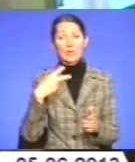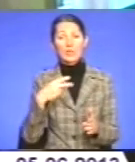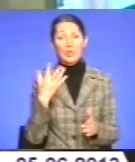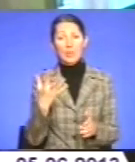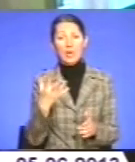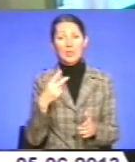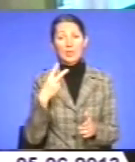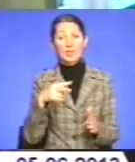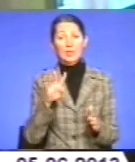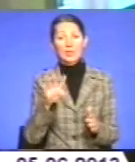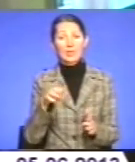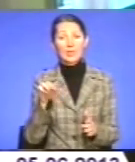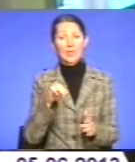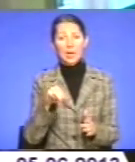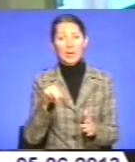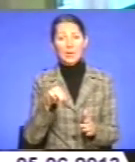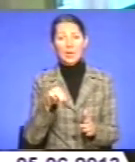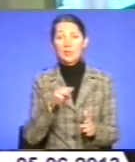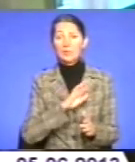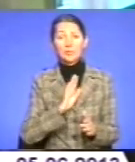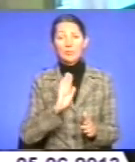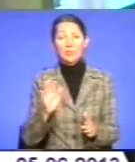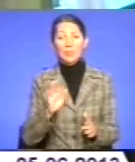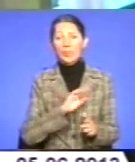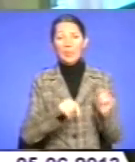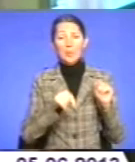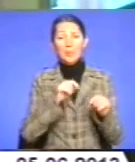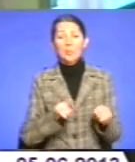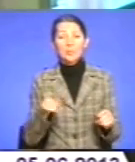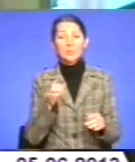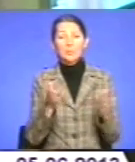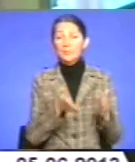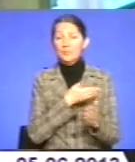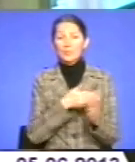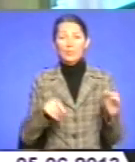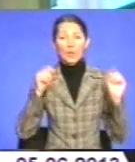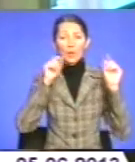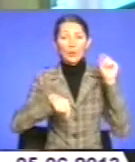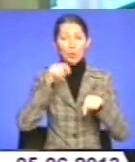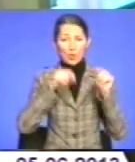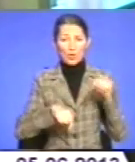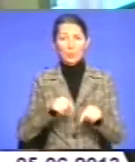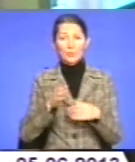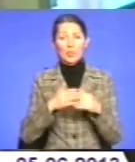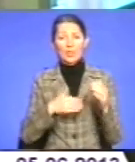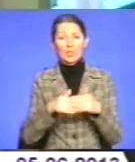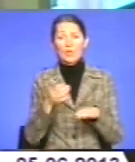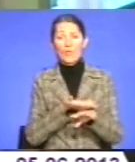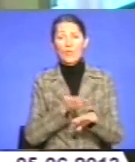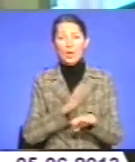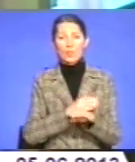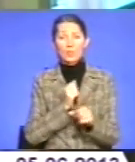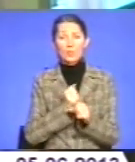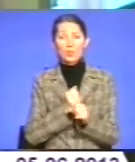25 чи по 24 травня не було, не випало ні одного дощу. І практично важкість обробітку